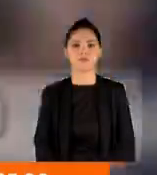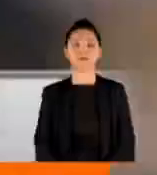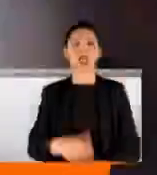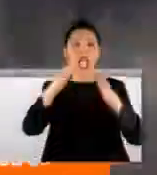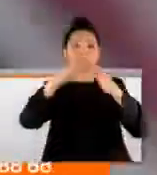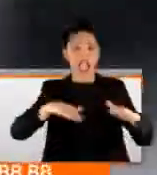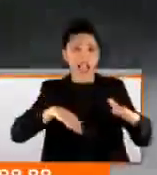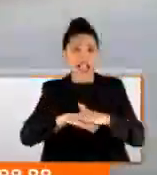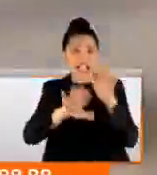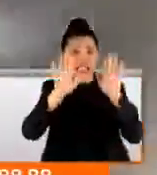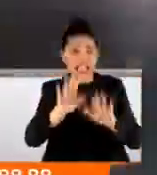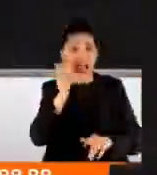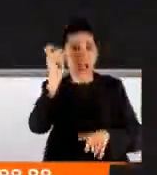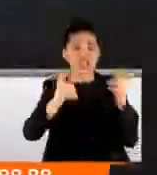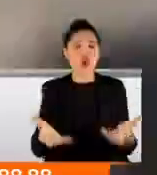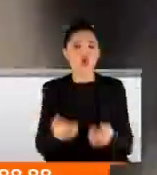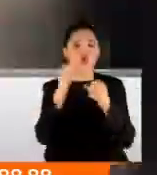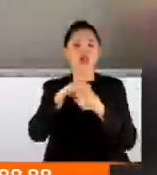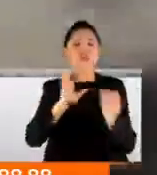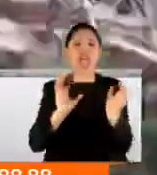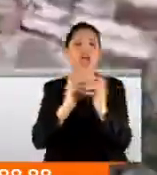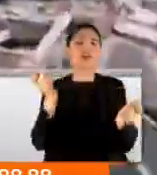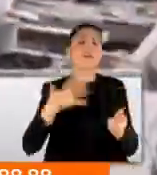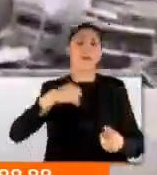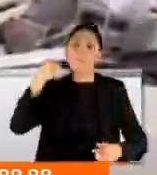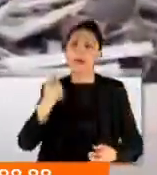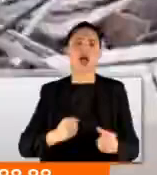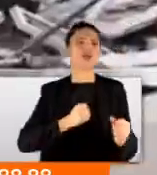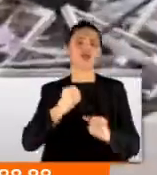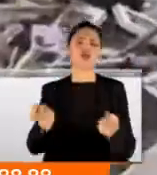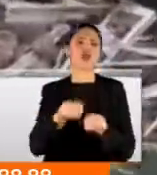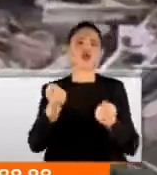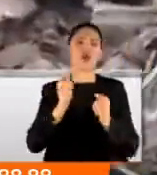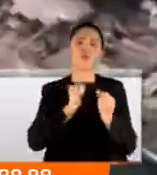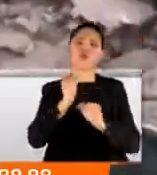Enkaz altında kalanları kurtarmak için ekipler seferber oldu.